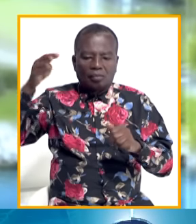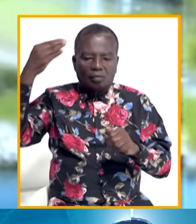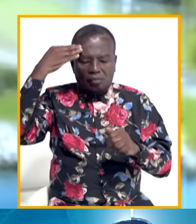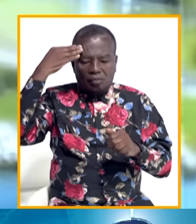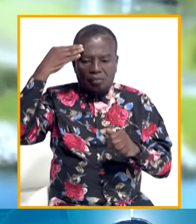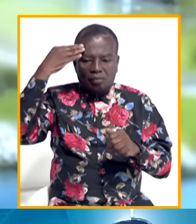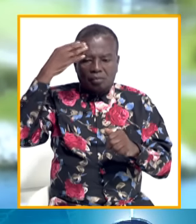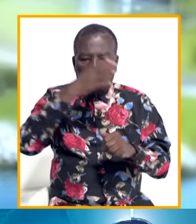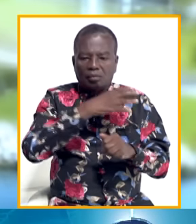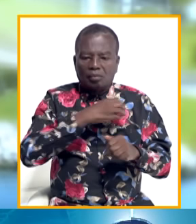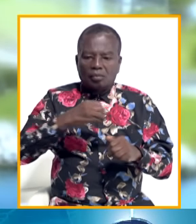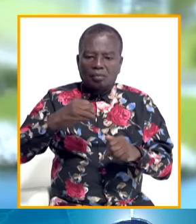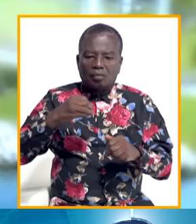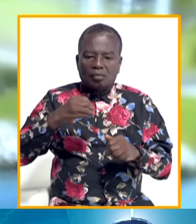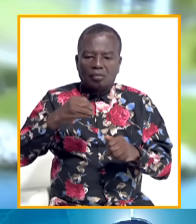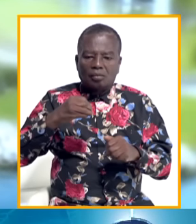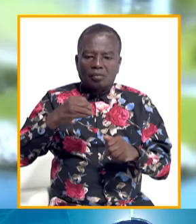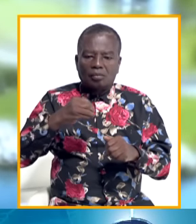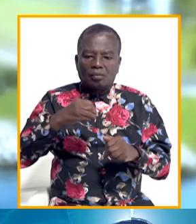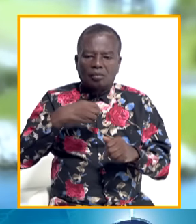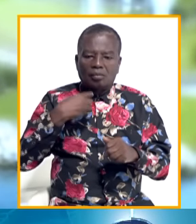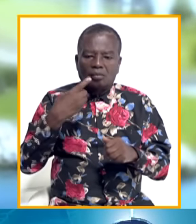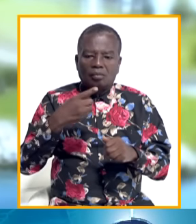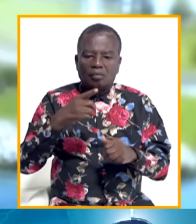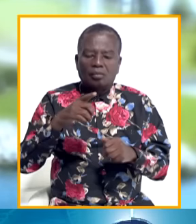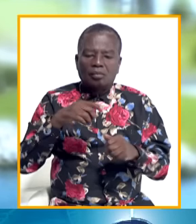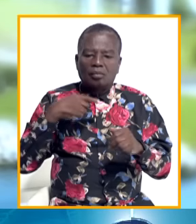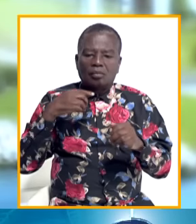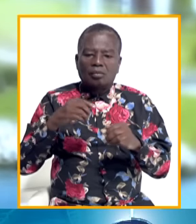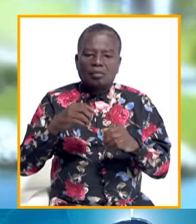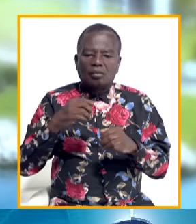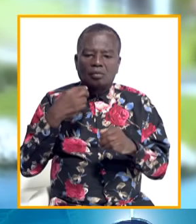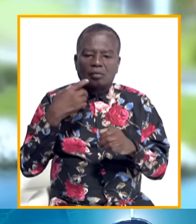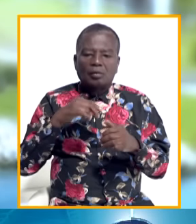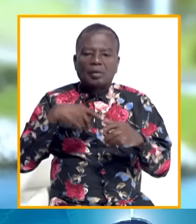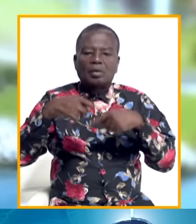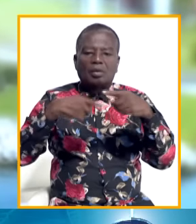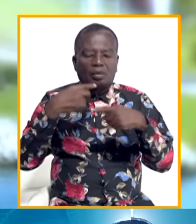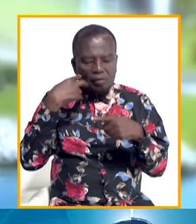et Françoise Remarque. Prenons tout de suite la direction de la Tour B au